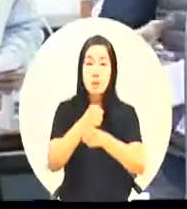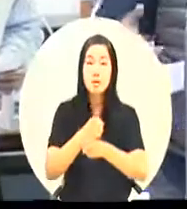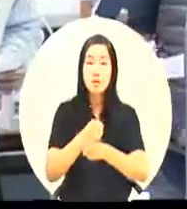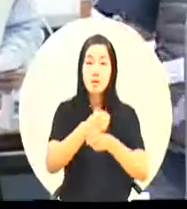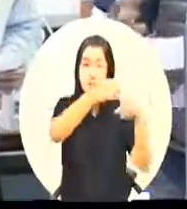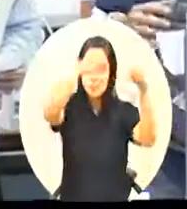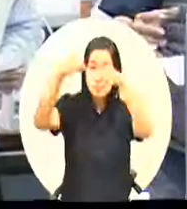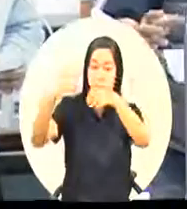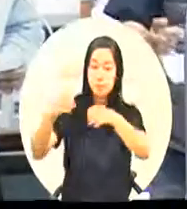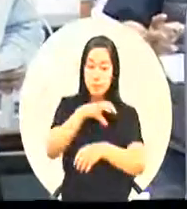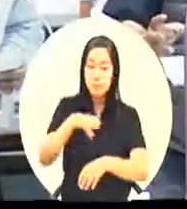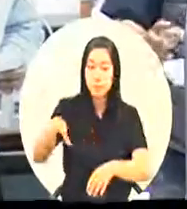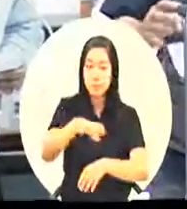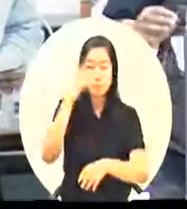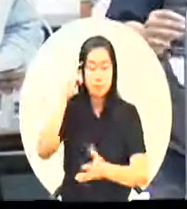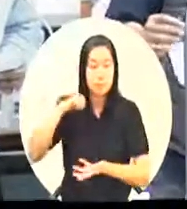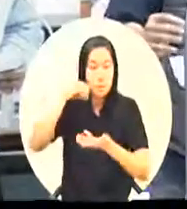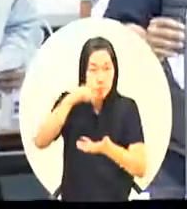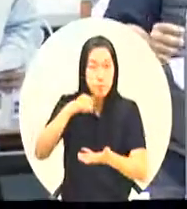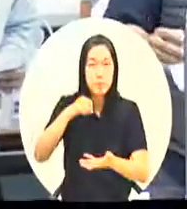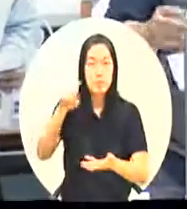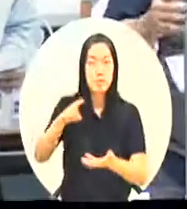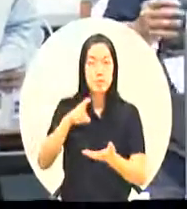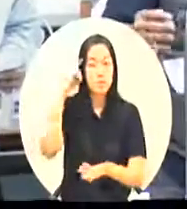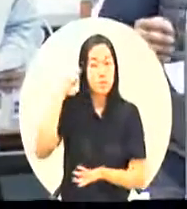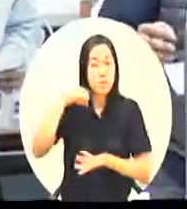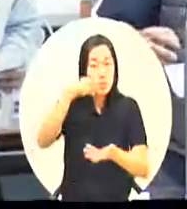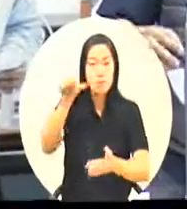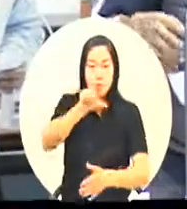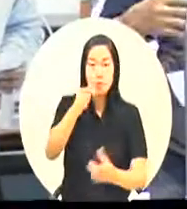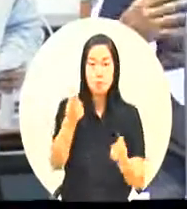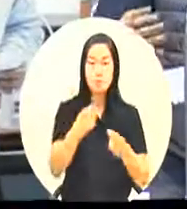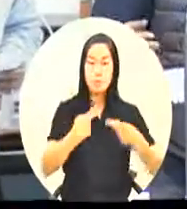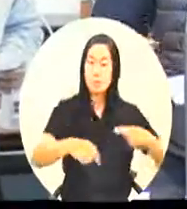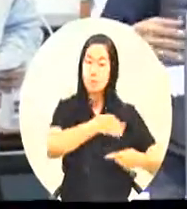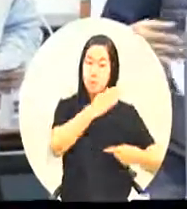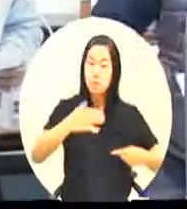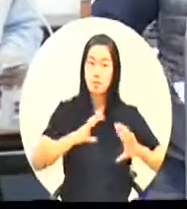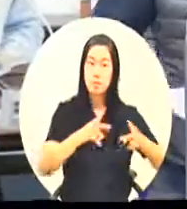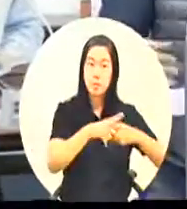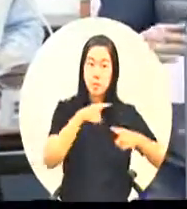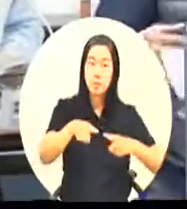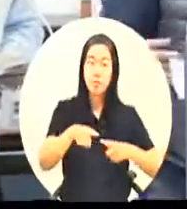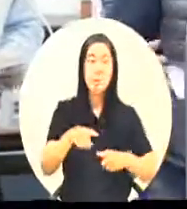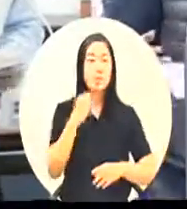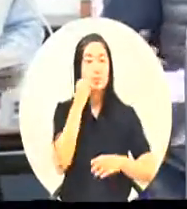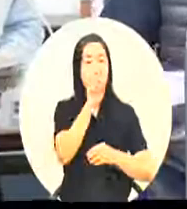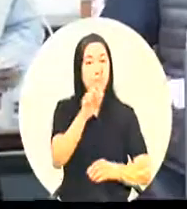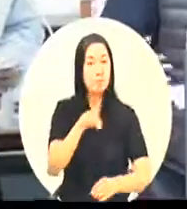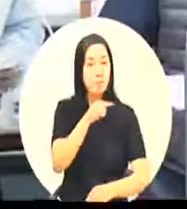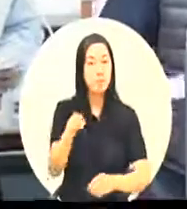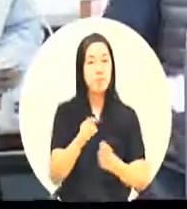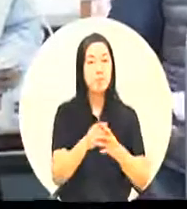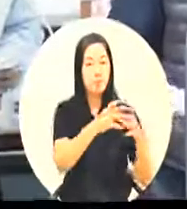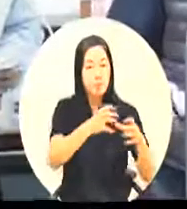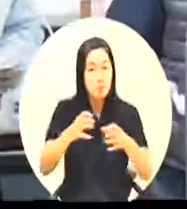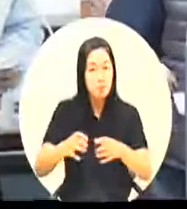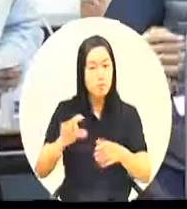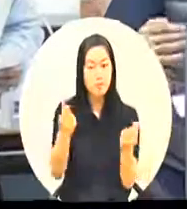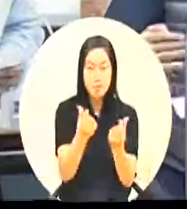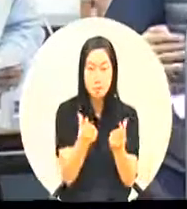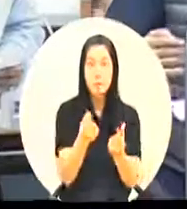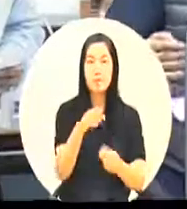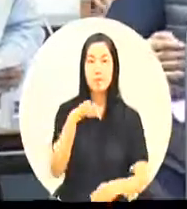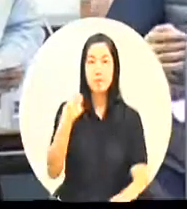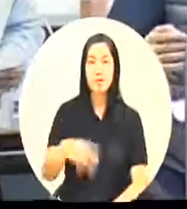山大家提案最后有一个5个提案，譬如说古山国小的亲子的这个设施类似这样的，还有